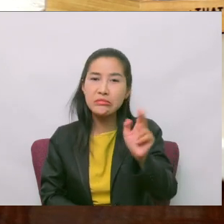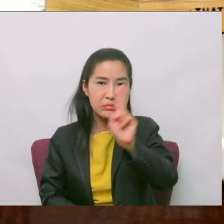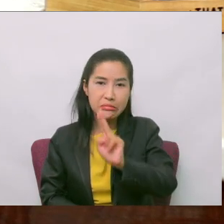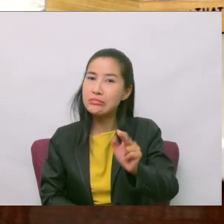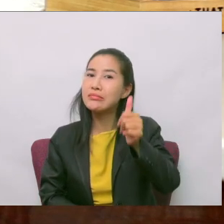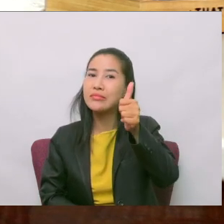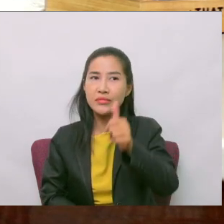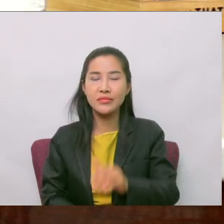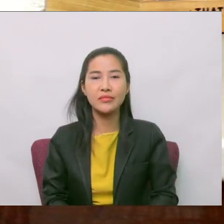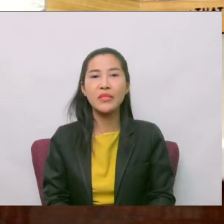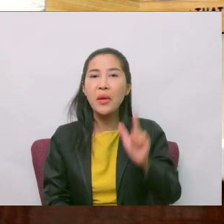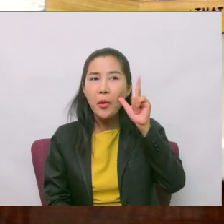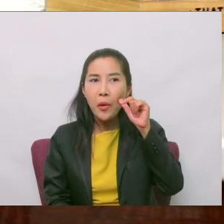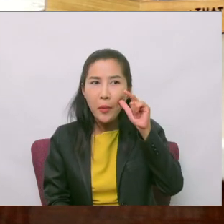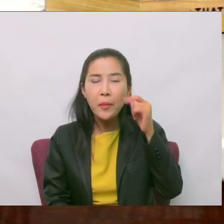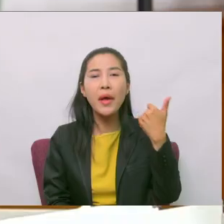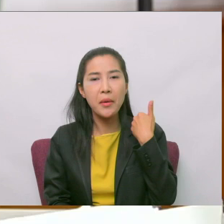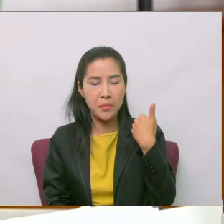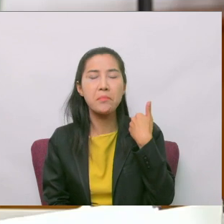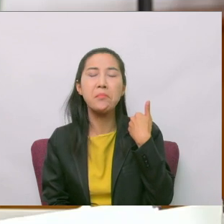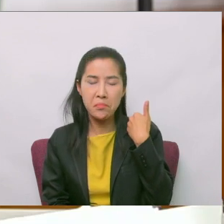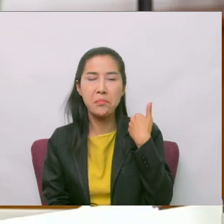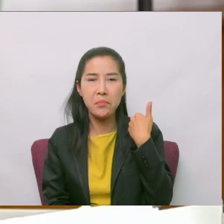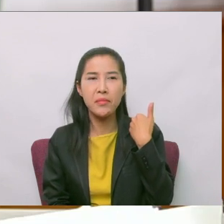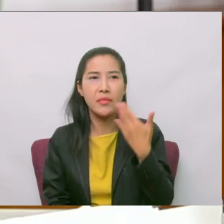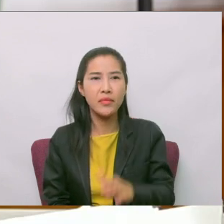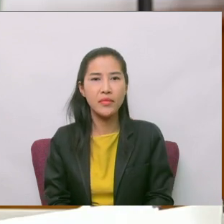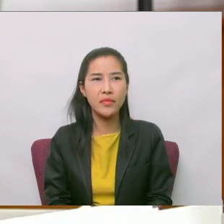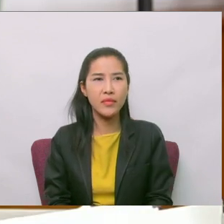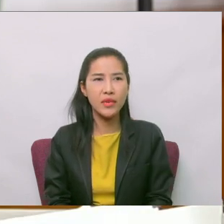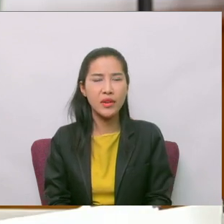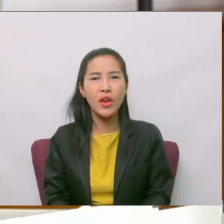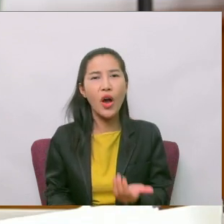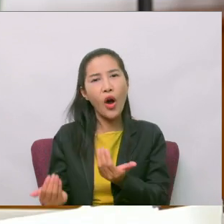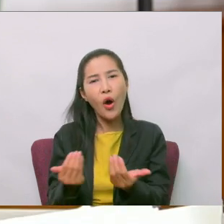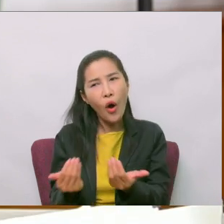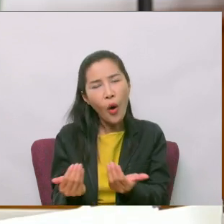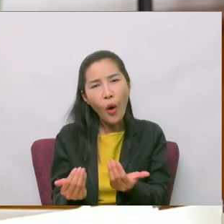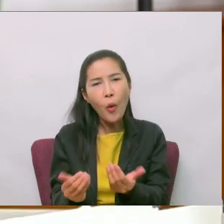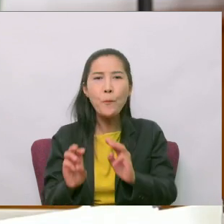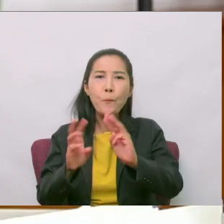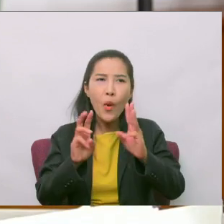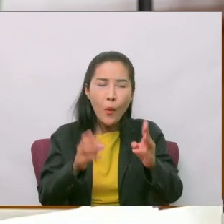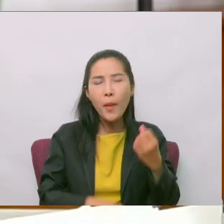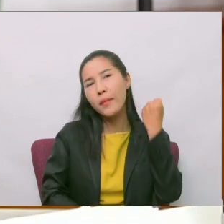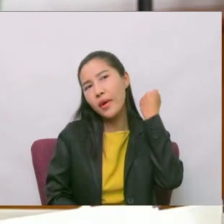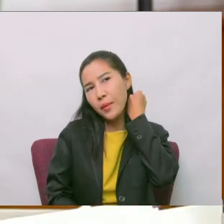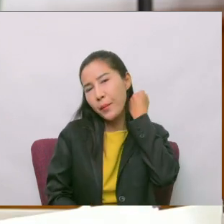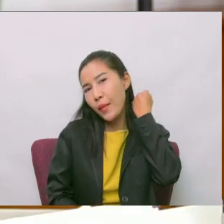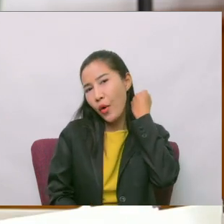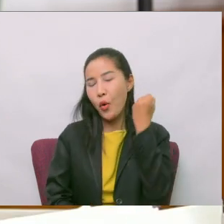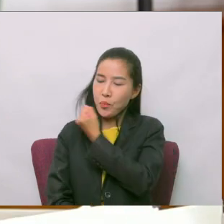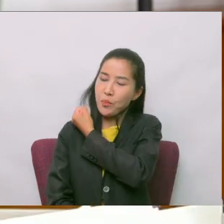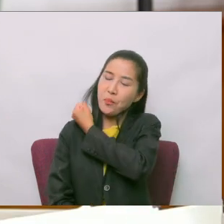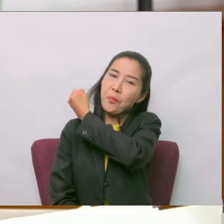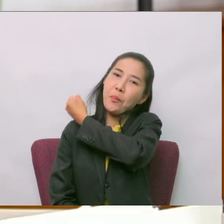ใช้ประคบกับตัวเองบ้างไหมคะ ก็มีนะคะบางทีถ้าเกิดอย่างลูกเขาไม่ว่างคนโตไม่ว่างเนาะแม่ก็จะประคบเองก็คือประคบช่วงไหล่อย่างเงี้ยค่ะเพราะบ